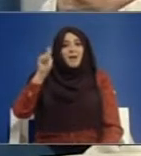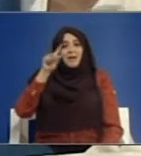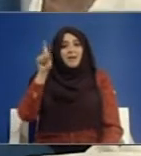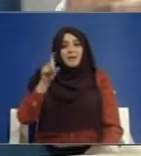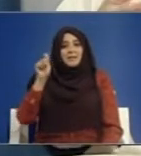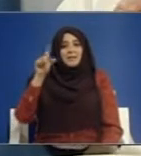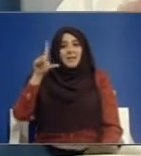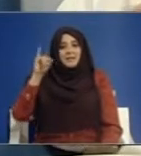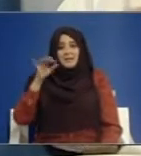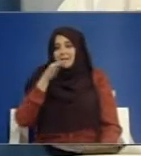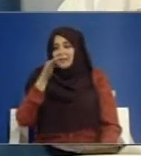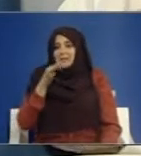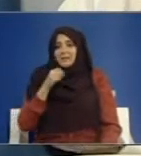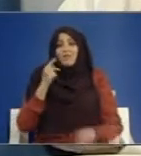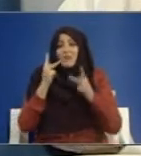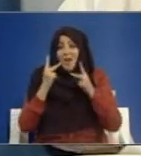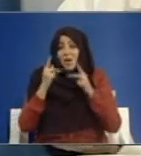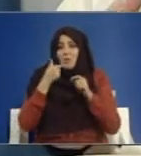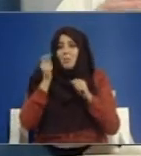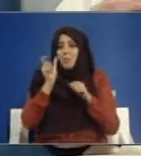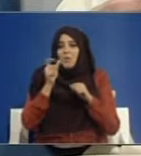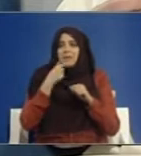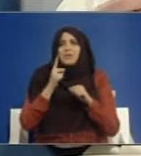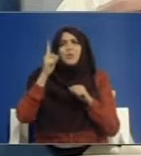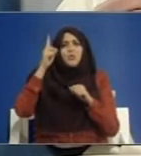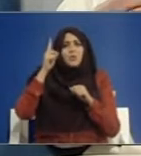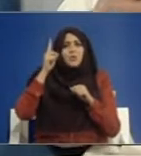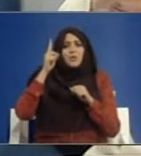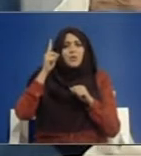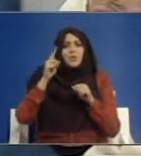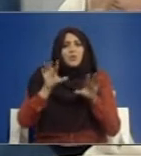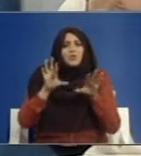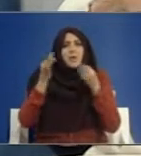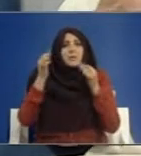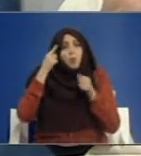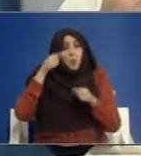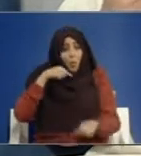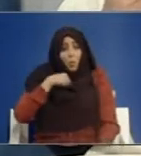جدا، قال ربي سبحانه عز وجل اختار لي الإسلام،